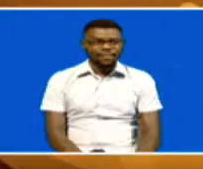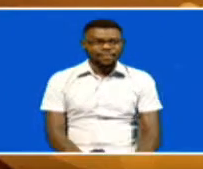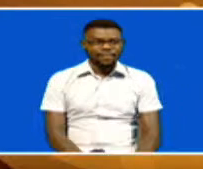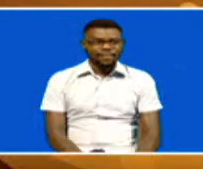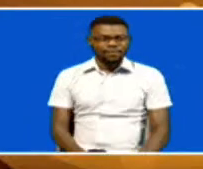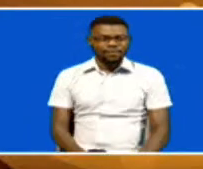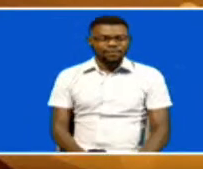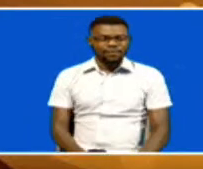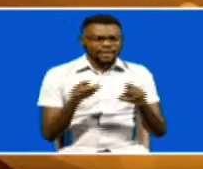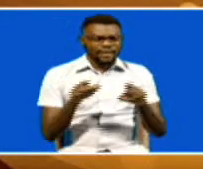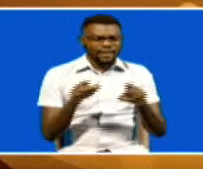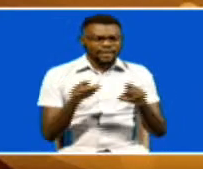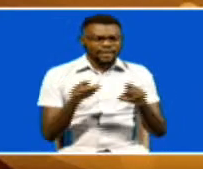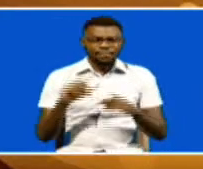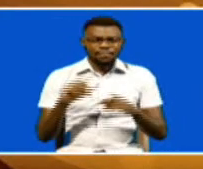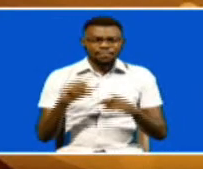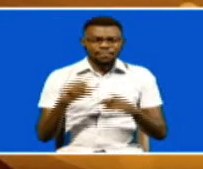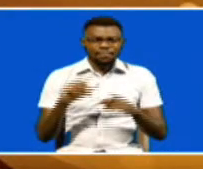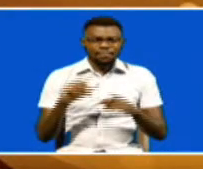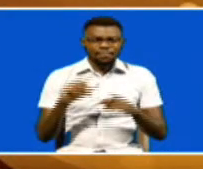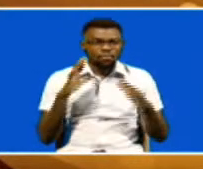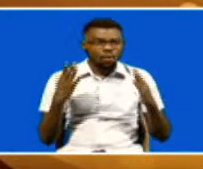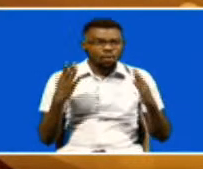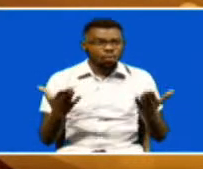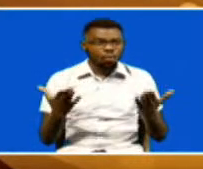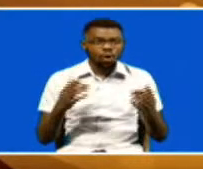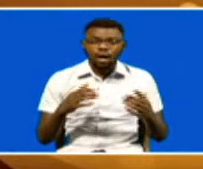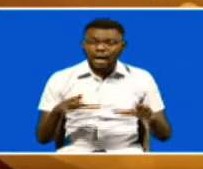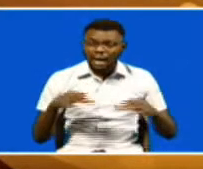Wakati huo huo, Rais William Ruto amesema kwamba